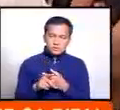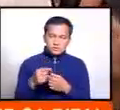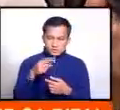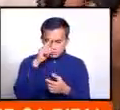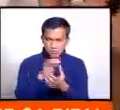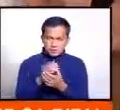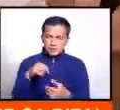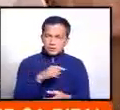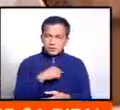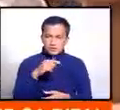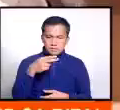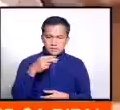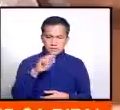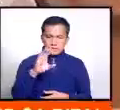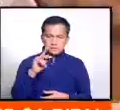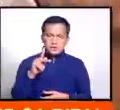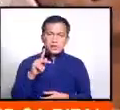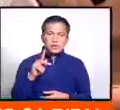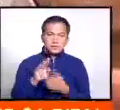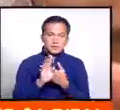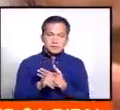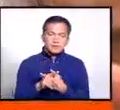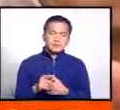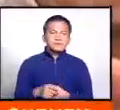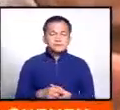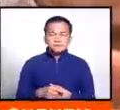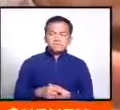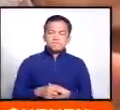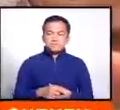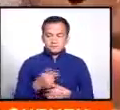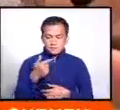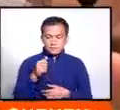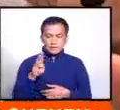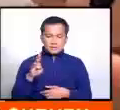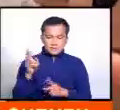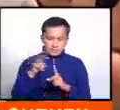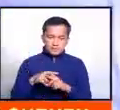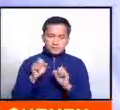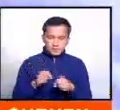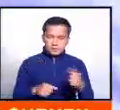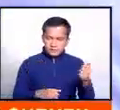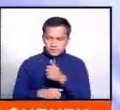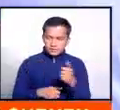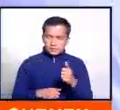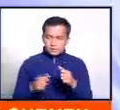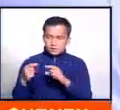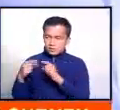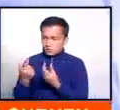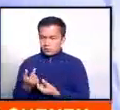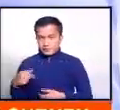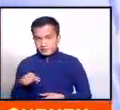kami diyan kapag yung mga hatchback din nakabalik na sa grab up at makakabiyahe na. Sa grupo naman namin